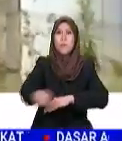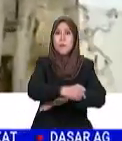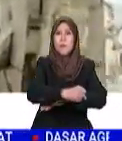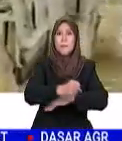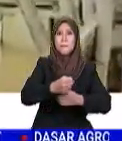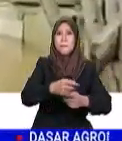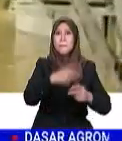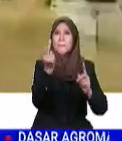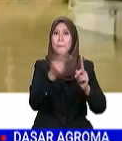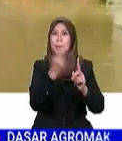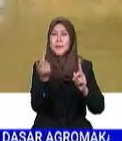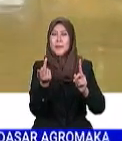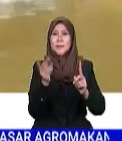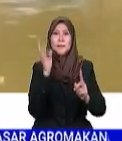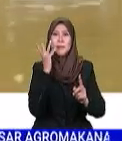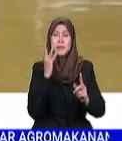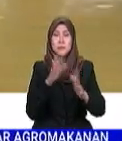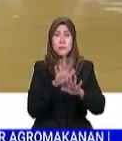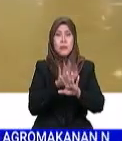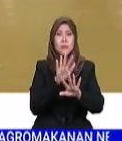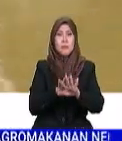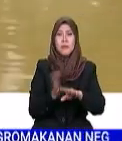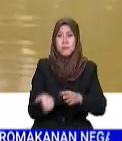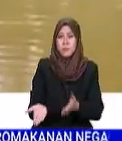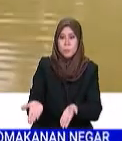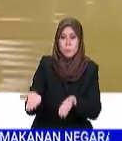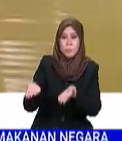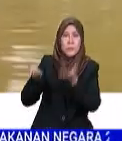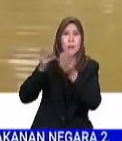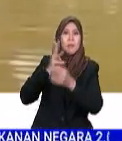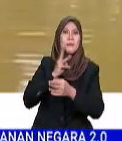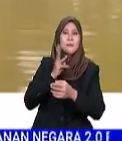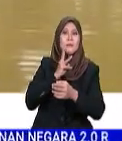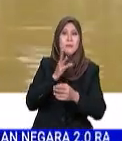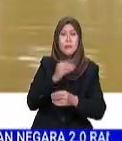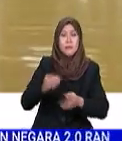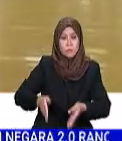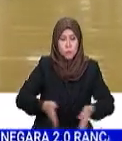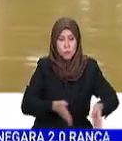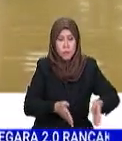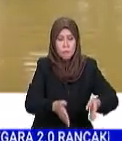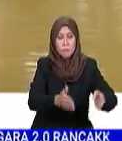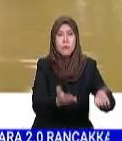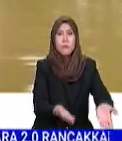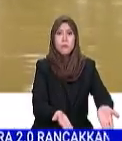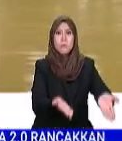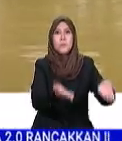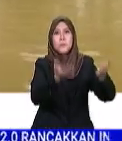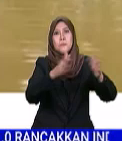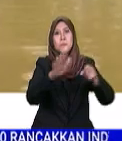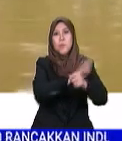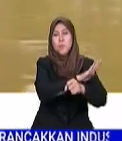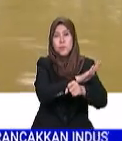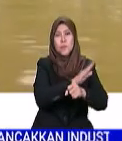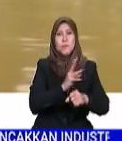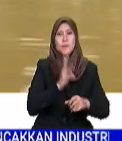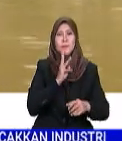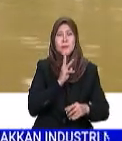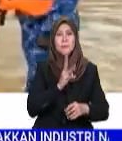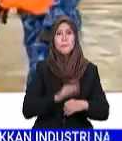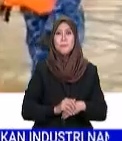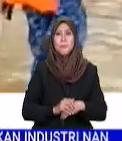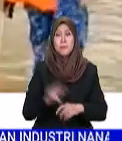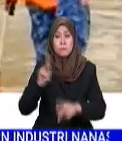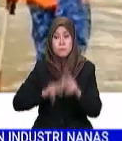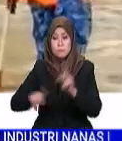kita lihat di kawasan sawah padi banyak air telah meningkat dan sungai-sungai sekitar pun penuh. Jadi yang terjejas ni kebanyakan adalah